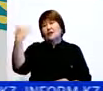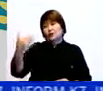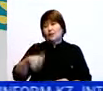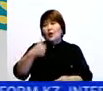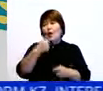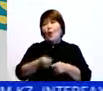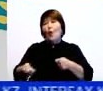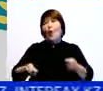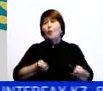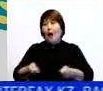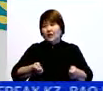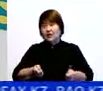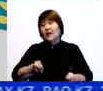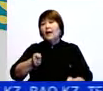қолбасшы,